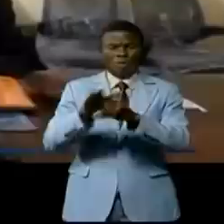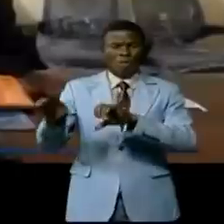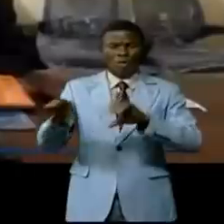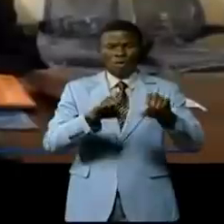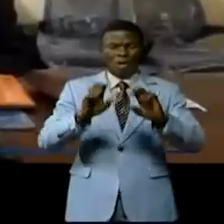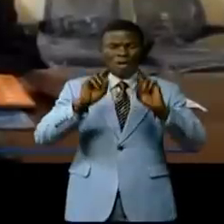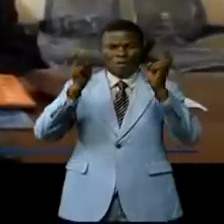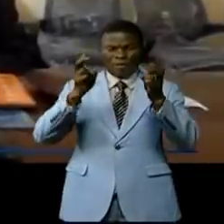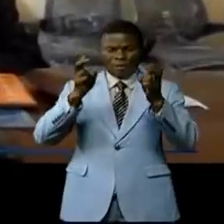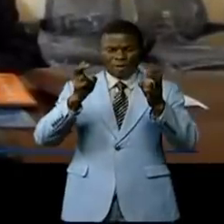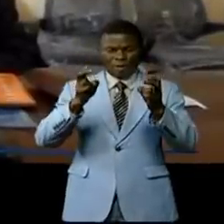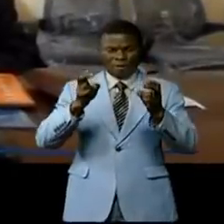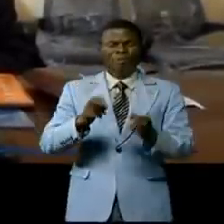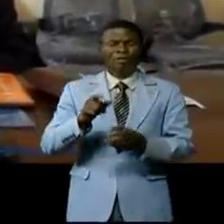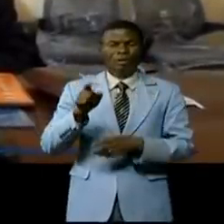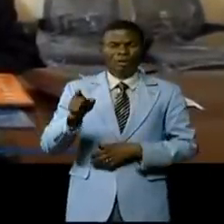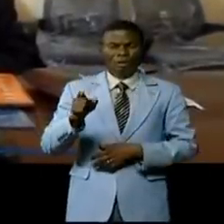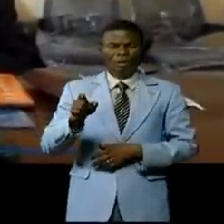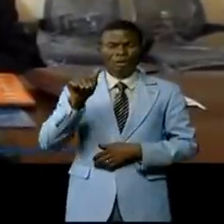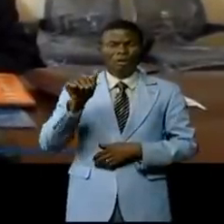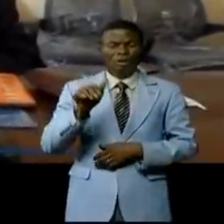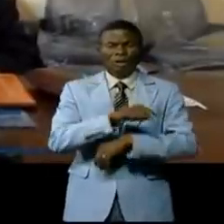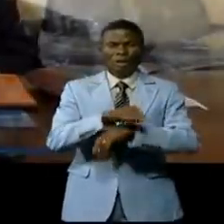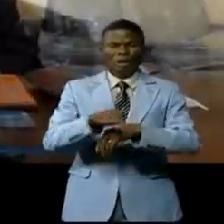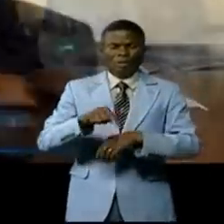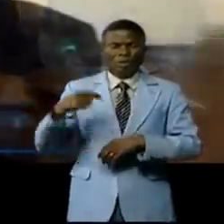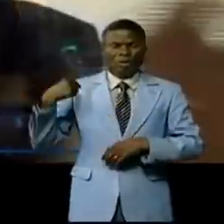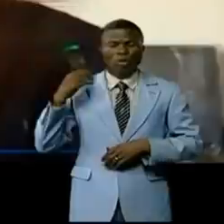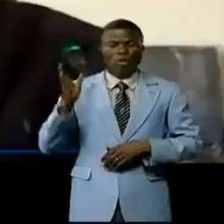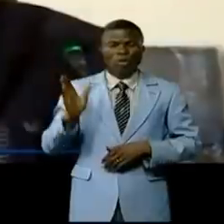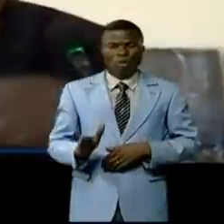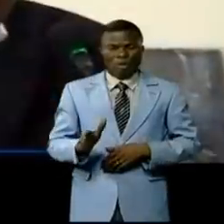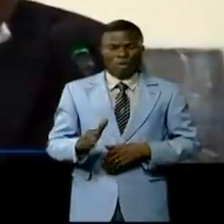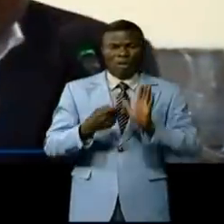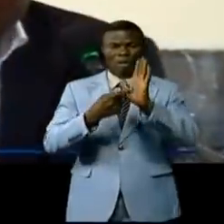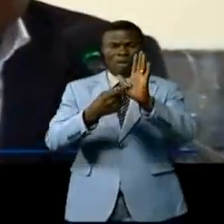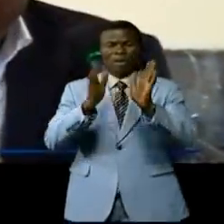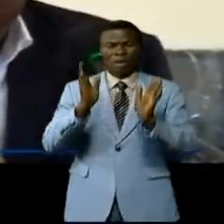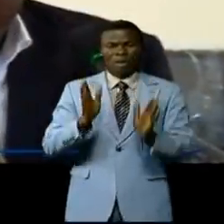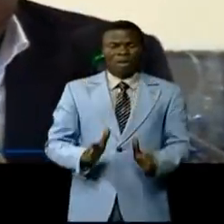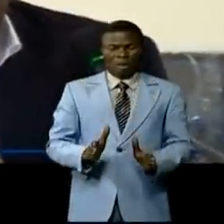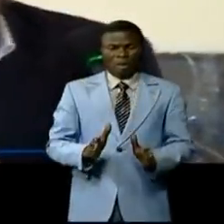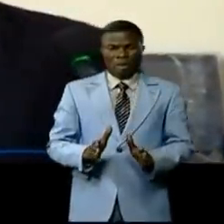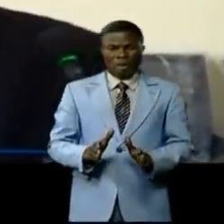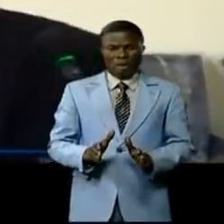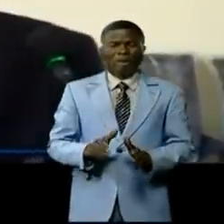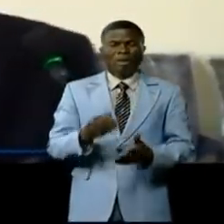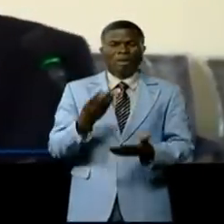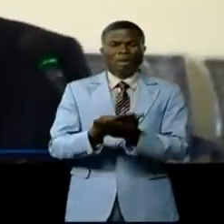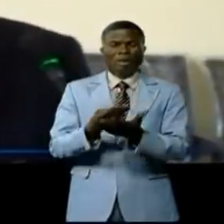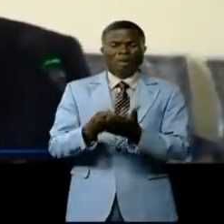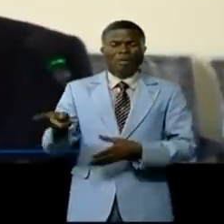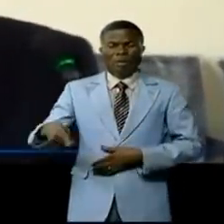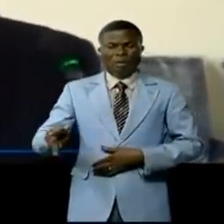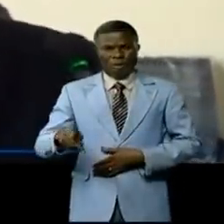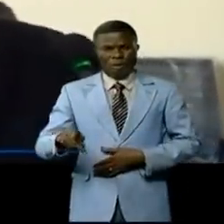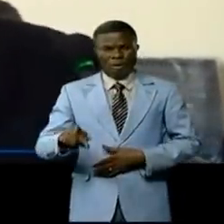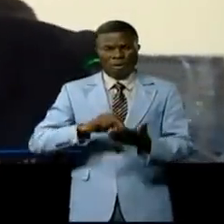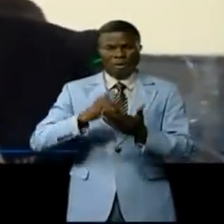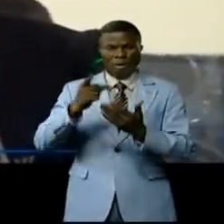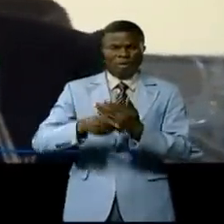vie, Godefroy Katalaï, directeur du cabinet du gouverneur et son représentant, a décrié l'état puteux de la province sur le plan